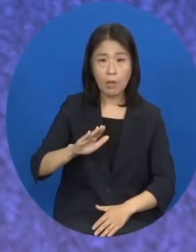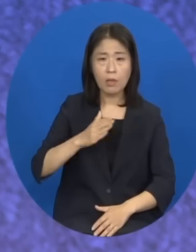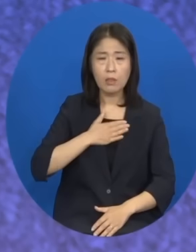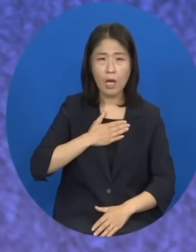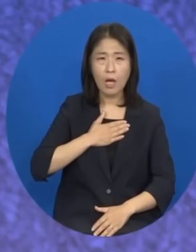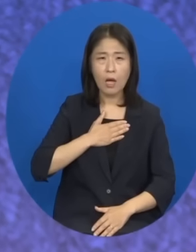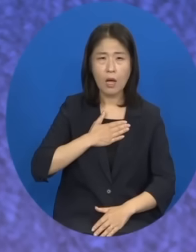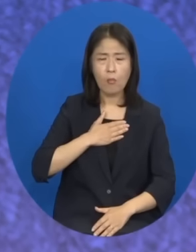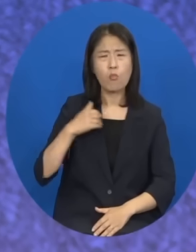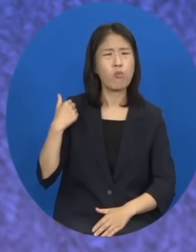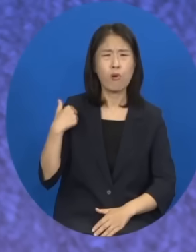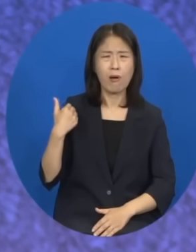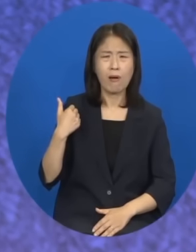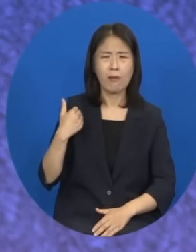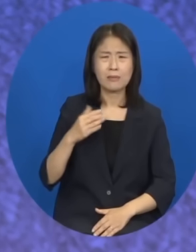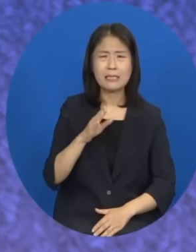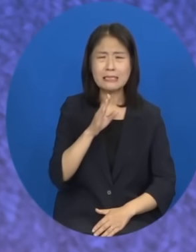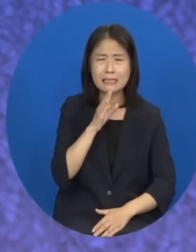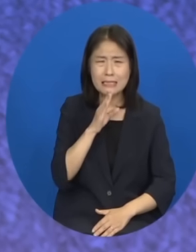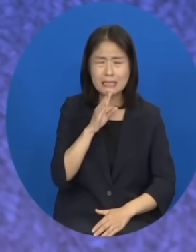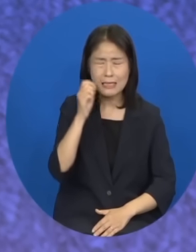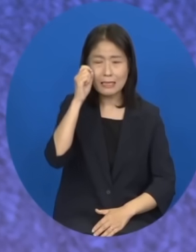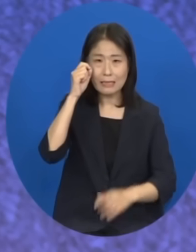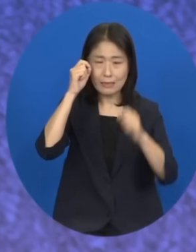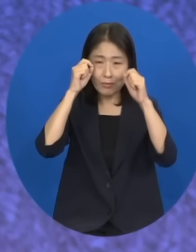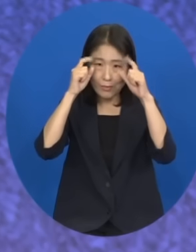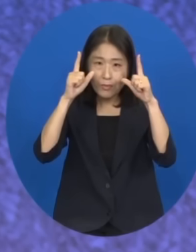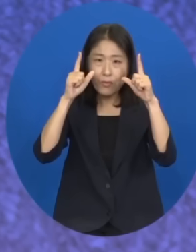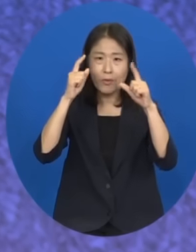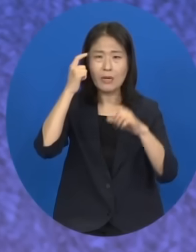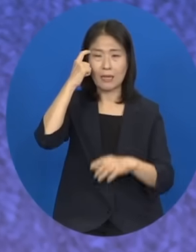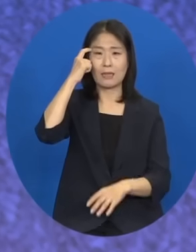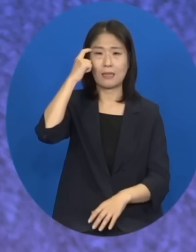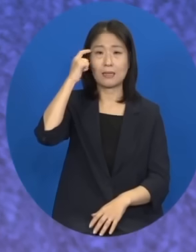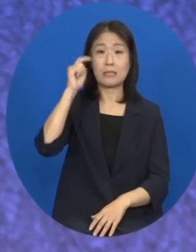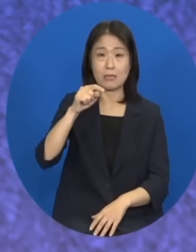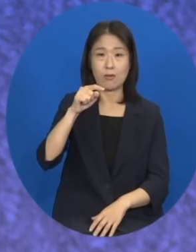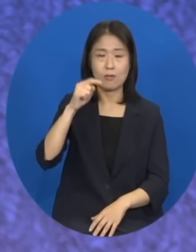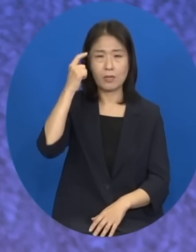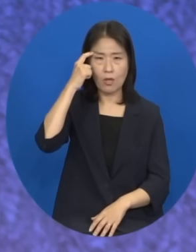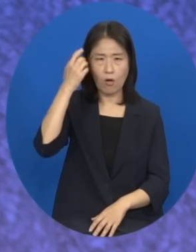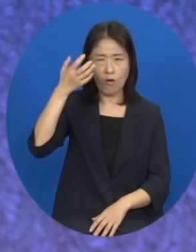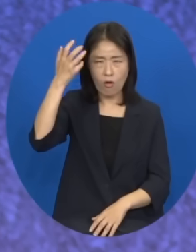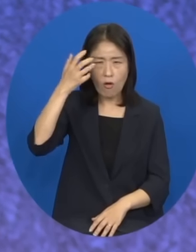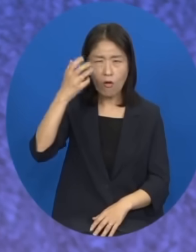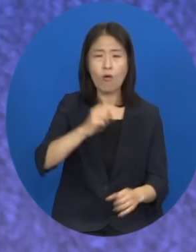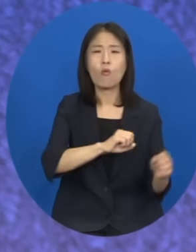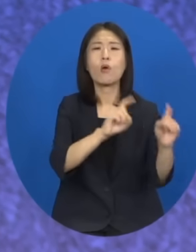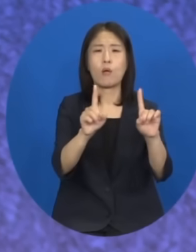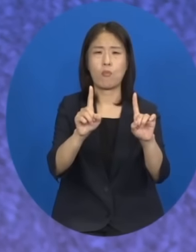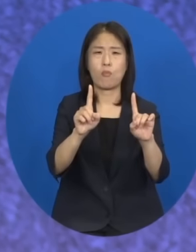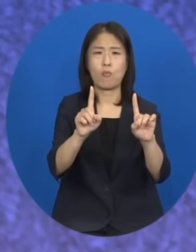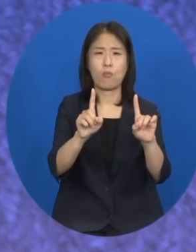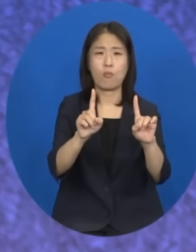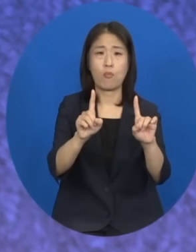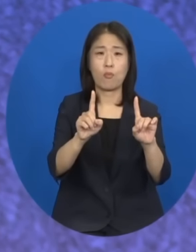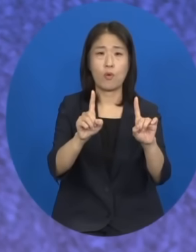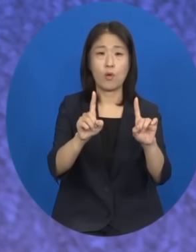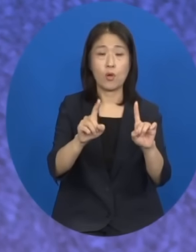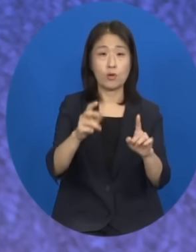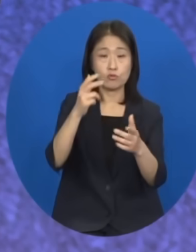되고 바라보게 되는 눈이 열리게 되는 일이 영적 각성이거든요. 주님이 우리 가운데 계시지